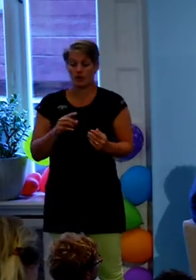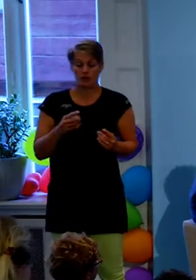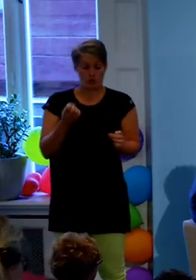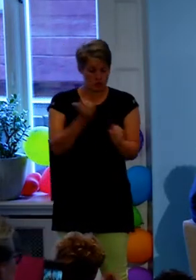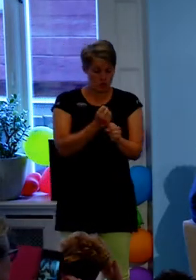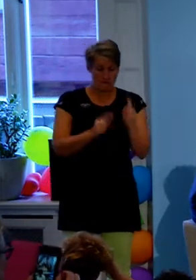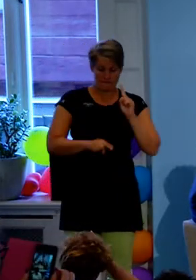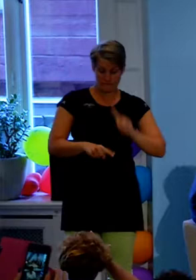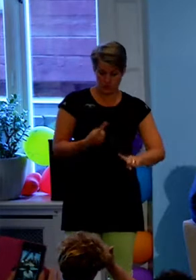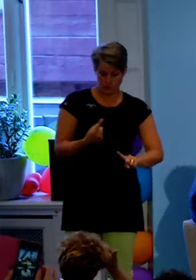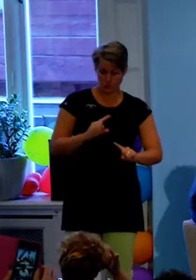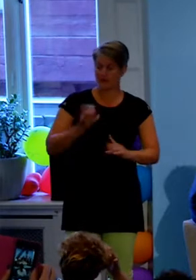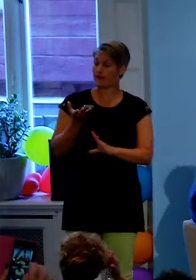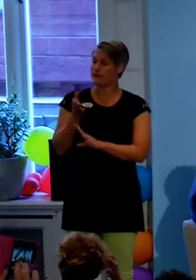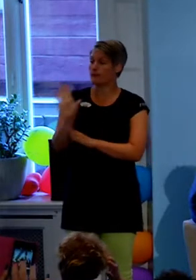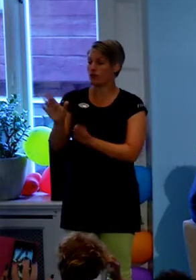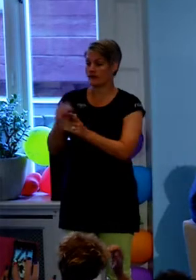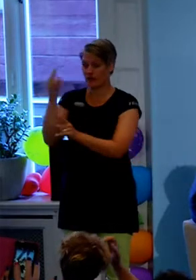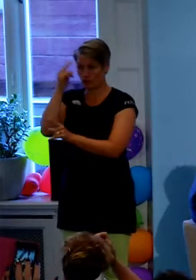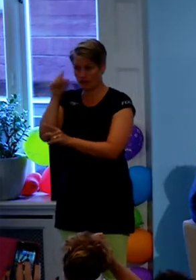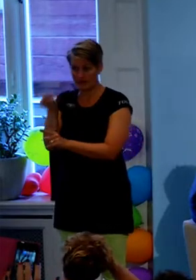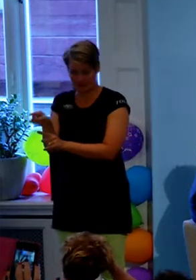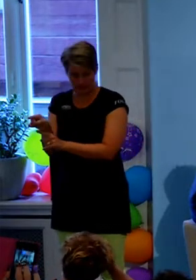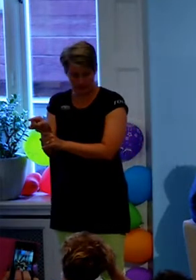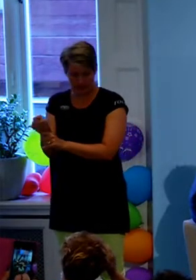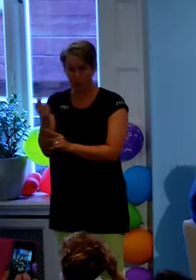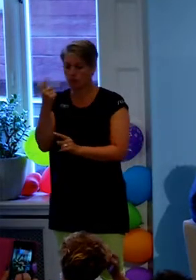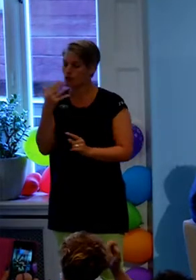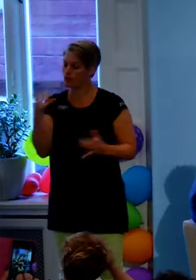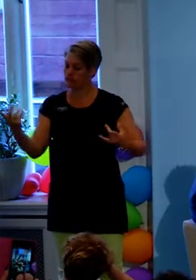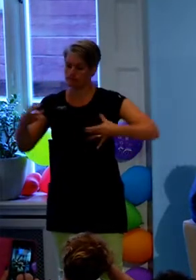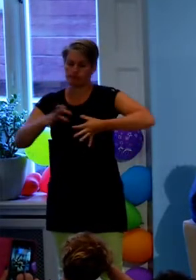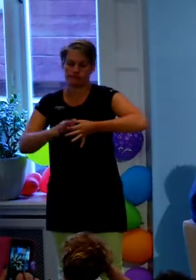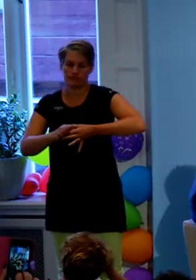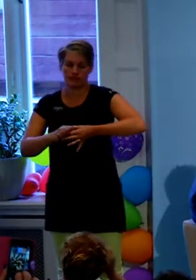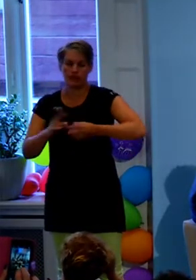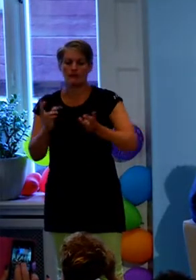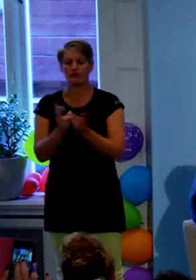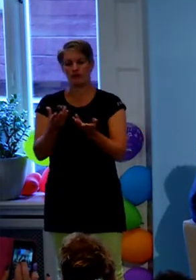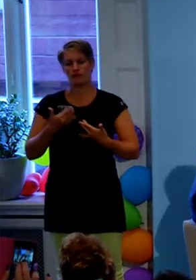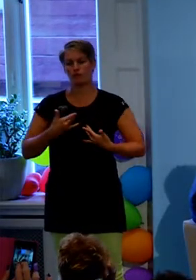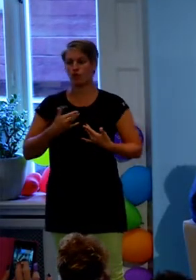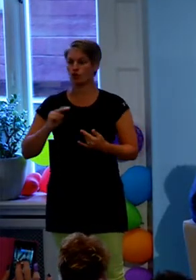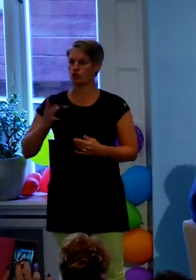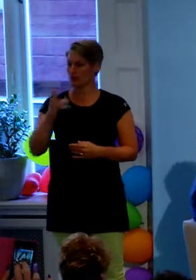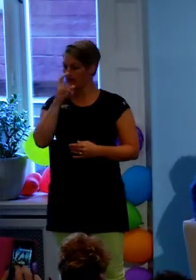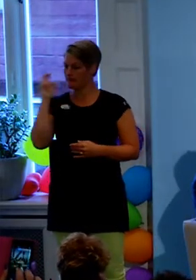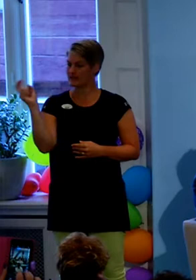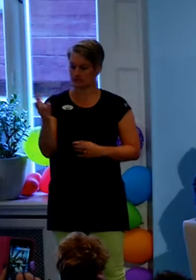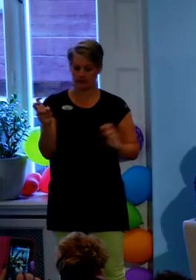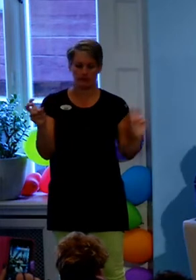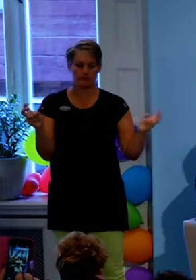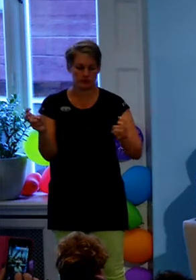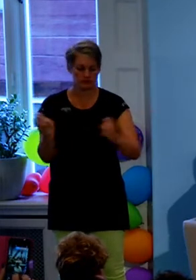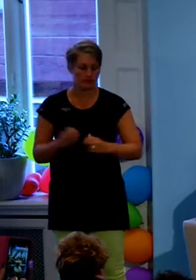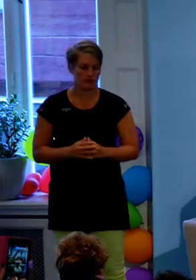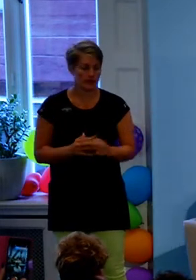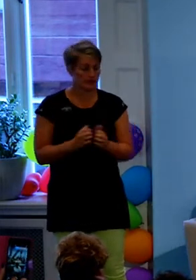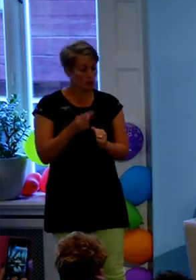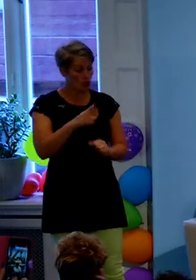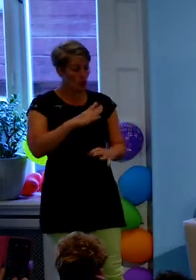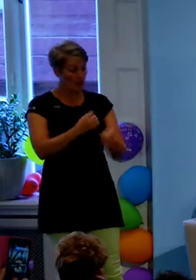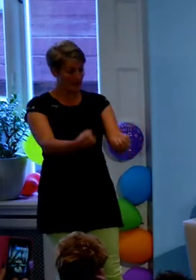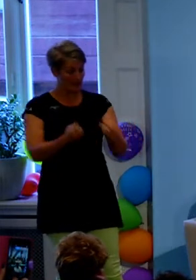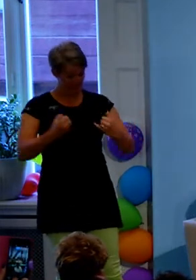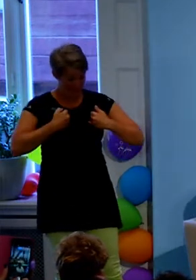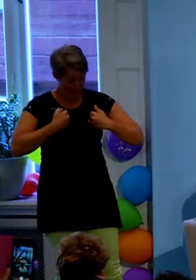universitetet som ni är inne på att man cirkulerar mellan. Jag tror de här nya perspektiven, jag tror det är jätteviktigt för att du sätter det i ett mycket. Ja, men har du